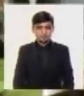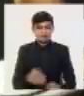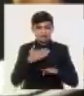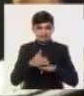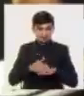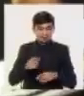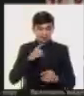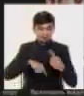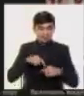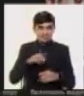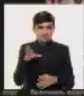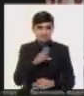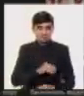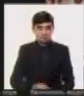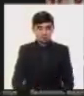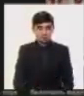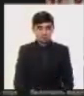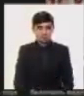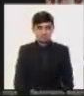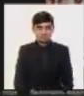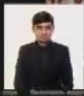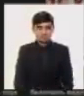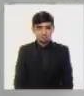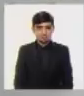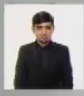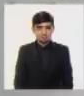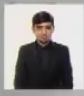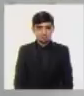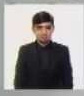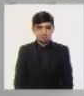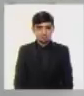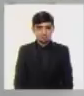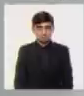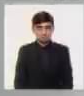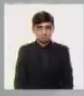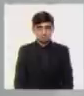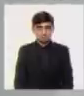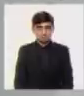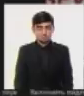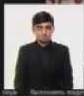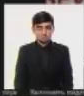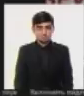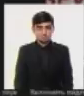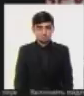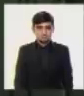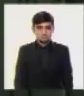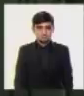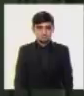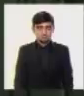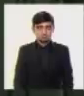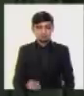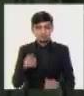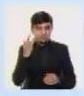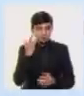Кредиты – наше все. Мы должны откладывать не менее 10%, в идеале 20%, от своей заработной платы. На